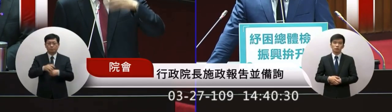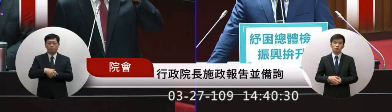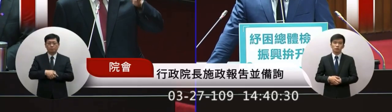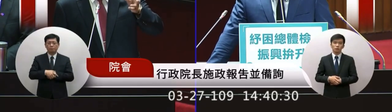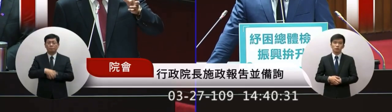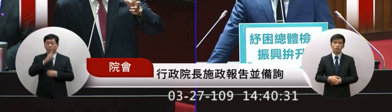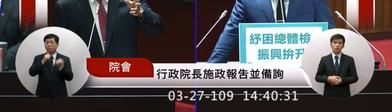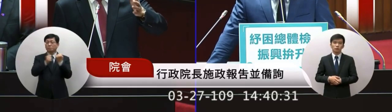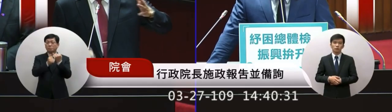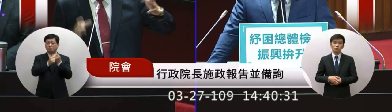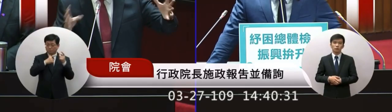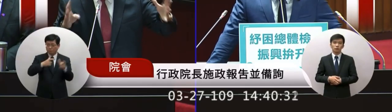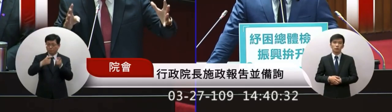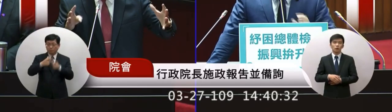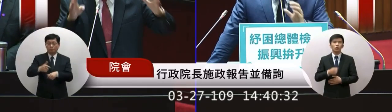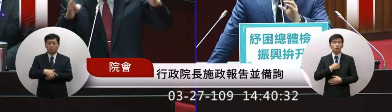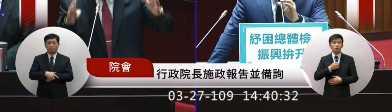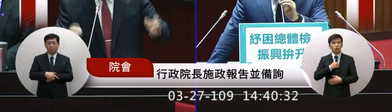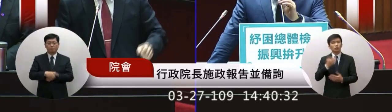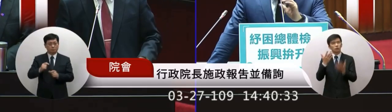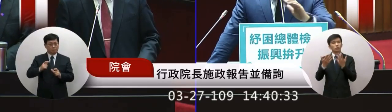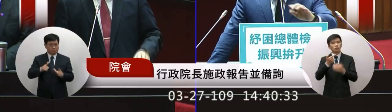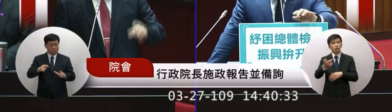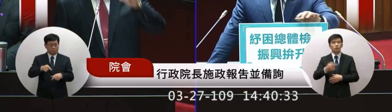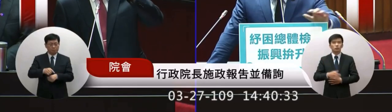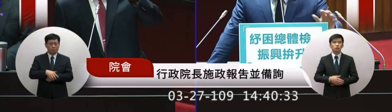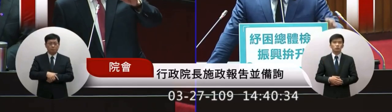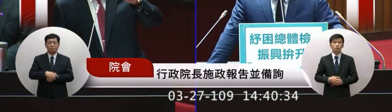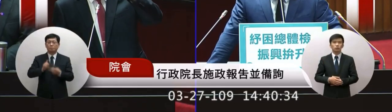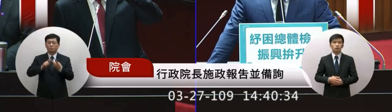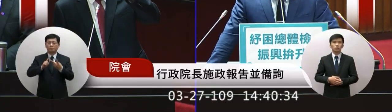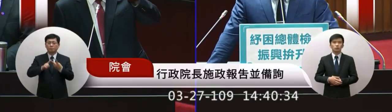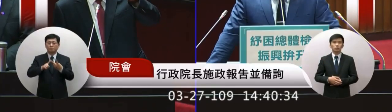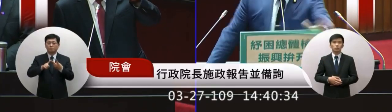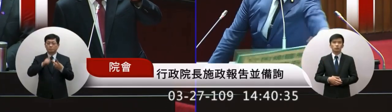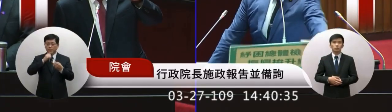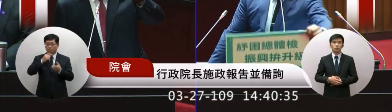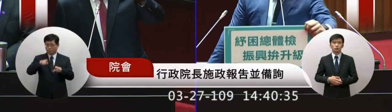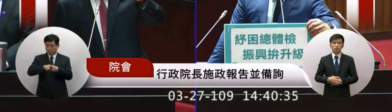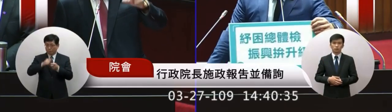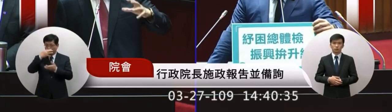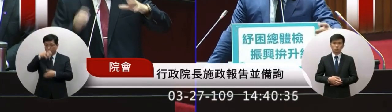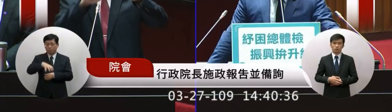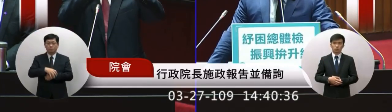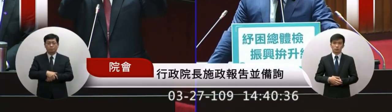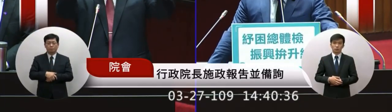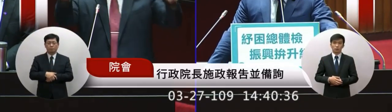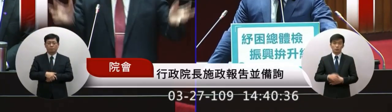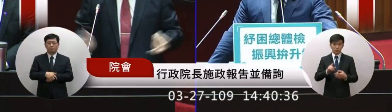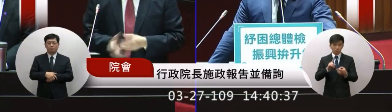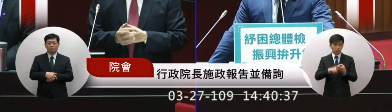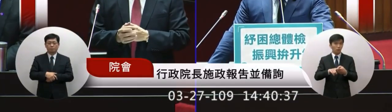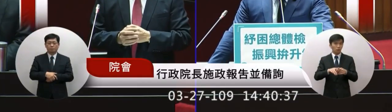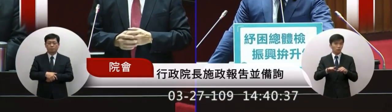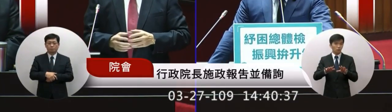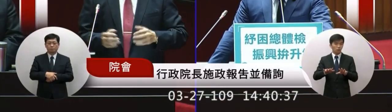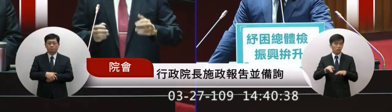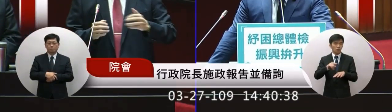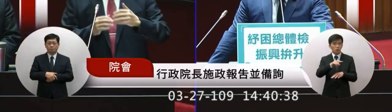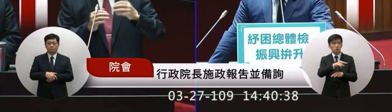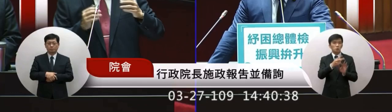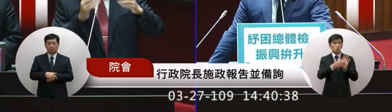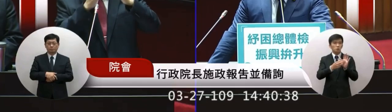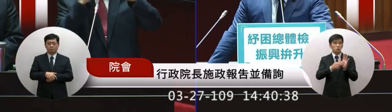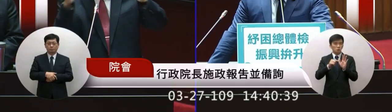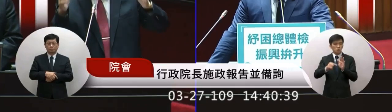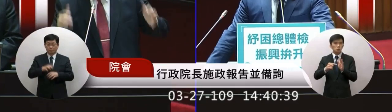宴结婚迄种有 无？哦，这我最了解，嘿，我了解。 啊，过来就是餐厅哦。 因为这届吼，你已经讲啊批次时程